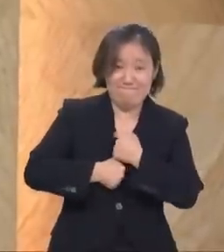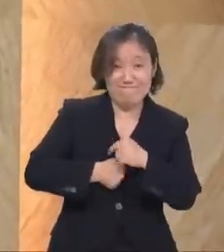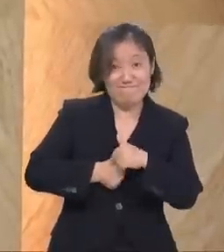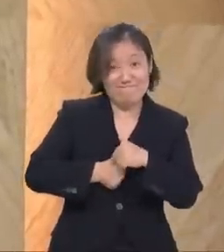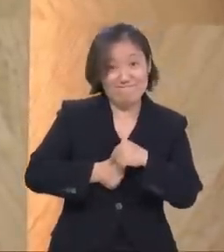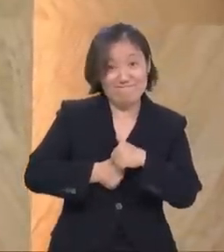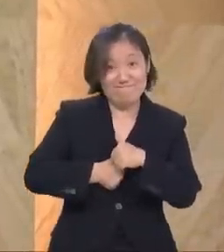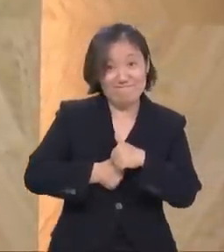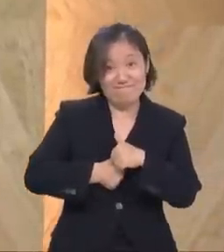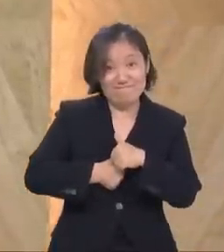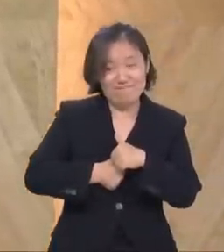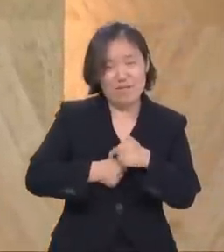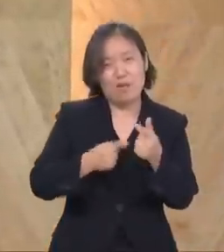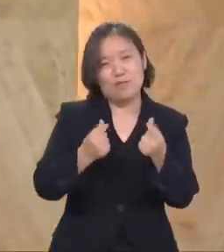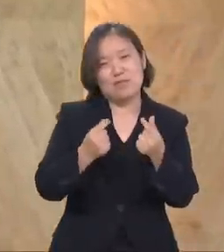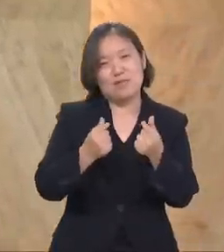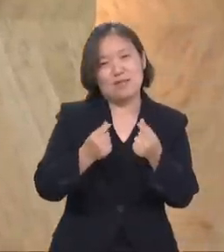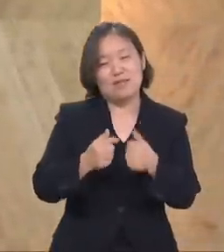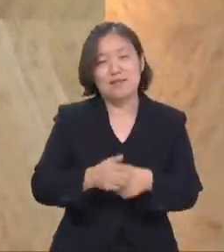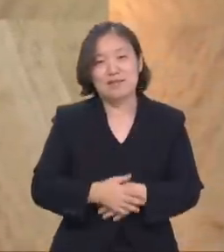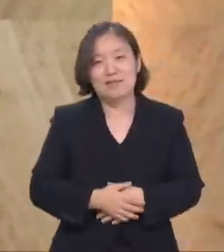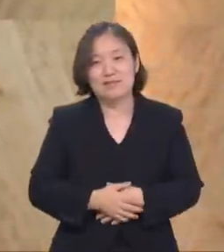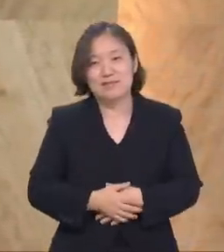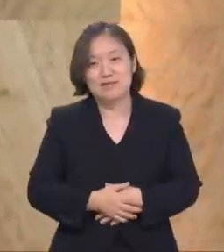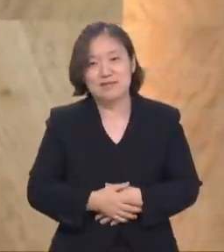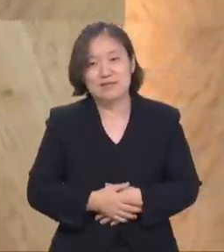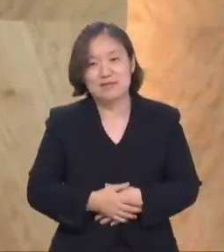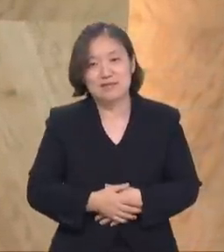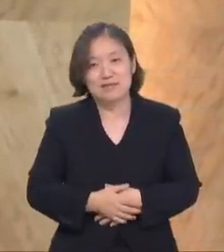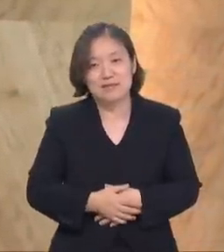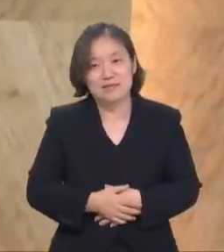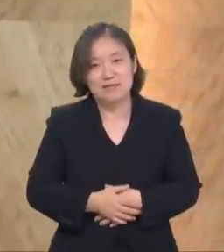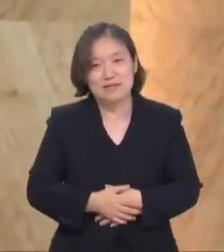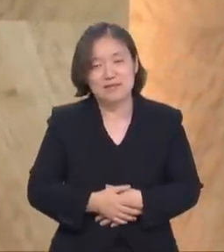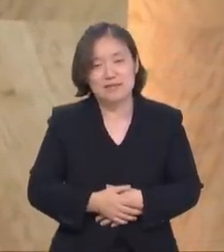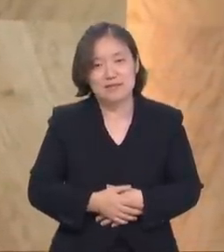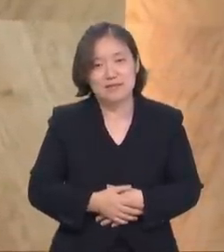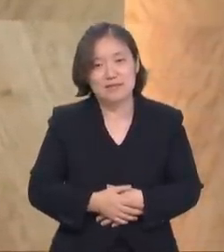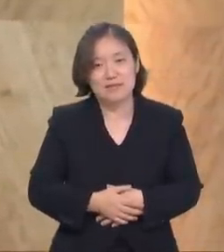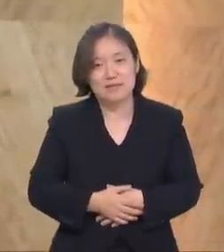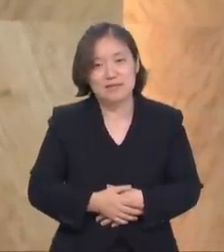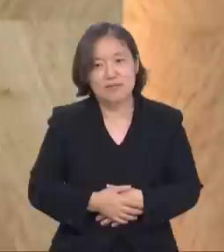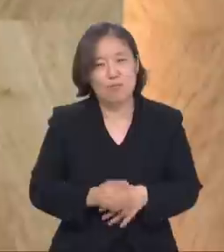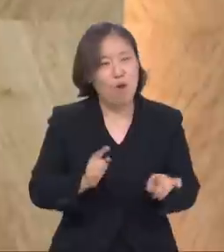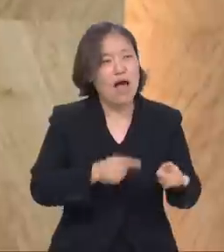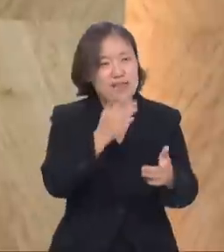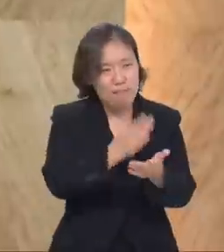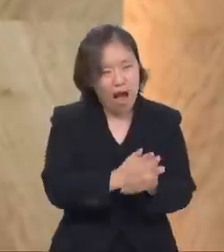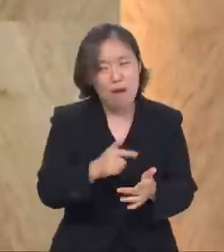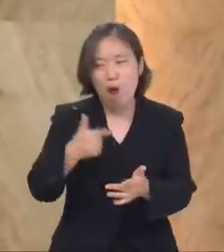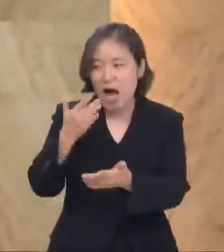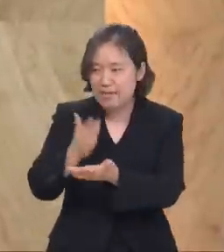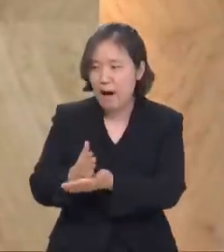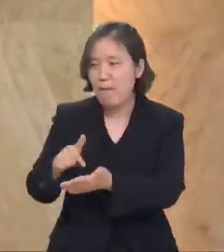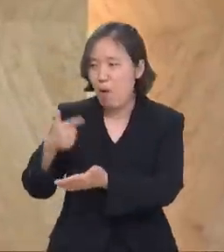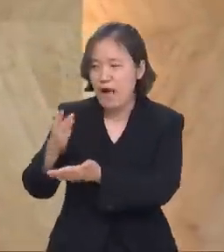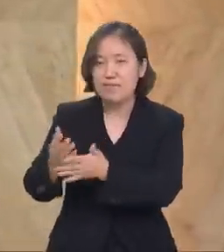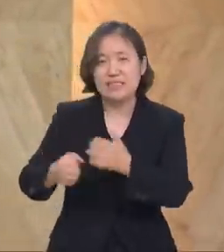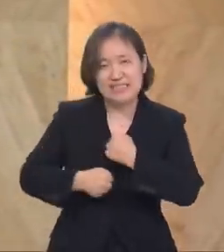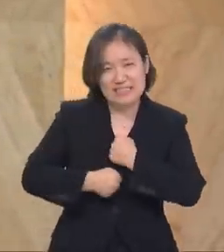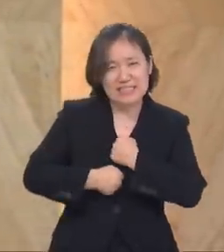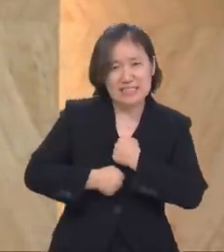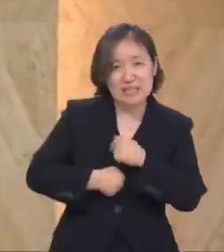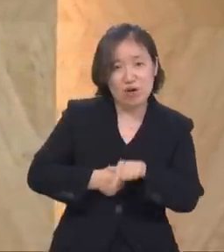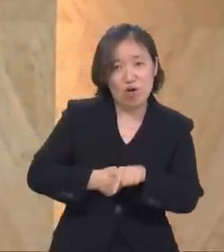개라고 계율할 때 개 자가 되는 겁니다 결국 개라는 것은 계율할 때 모모하지 말라 모모하지 말라